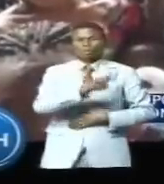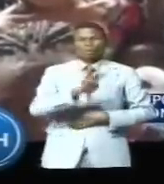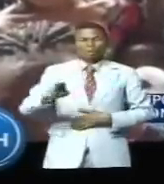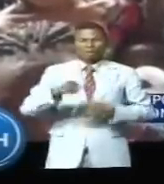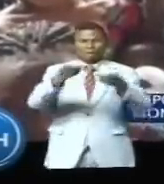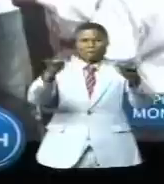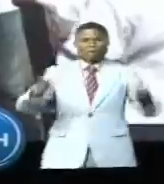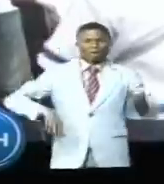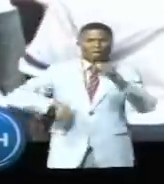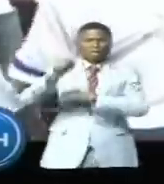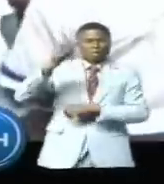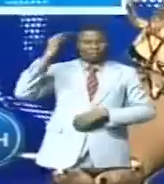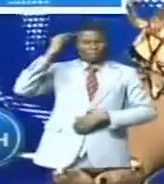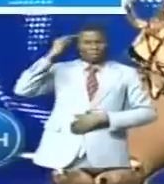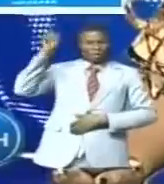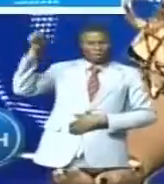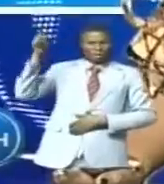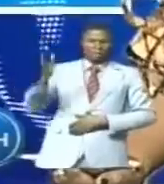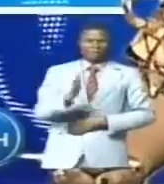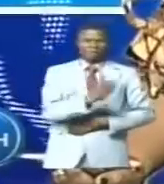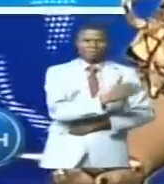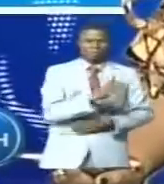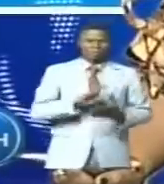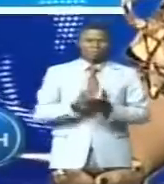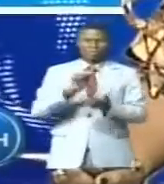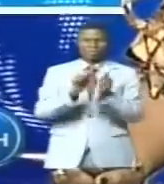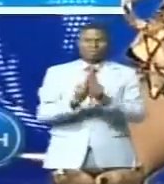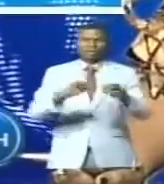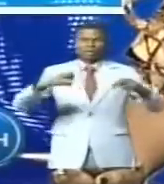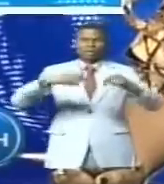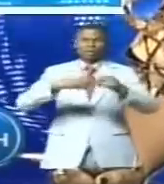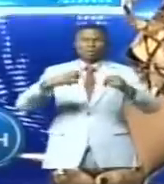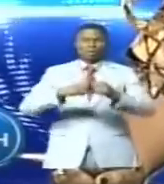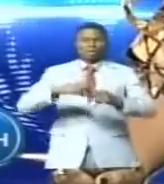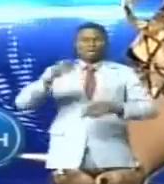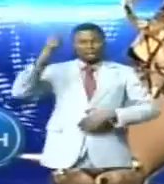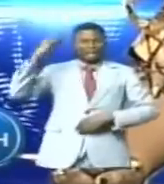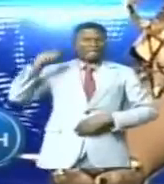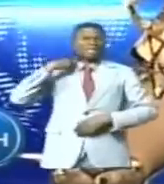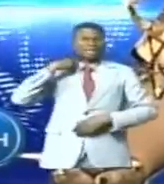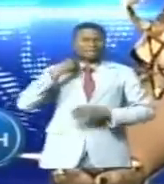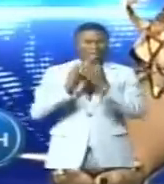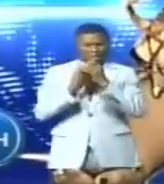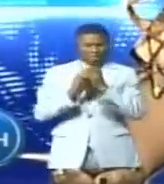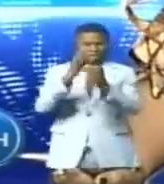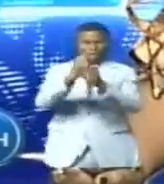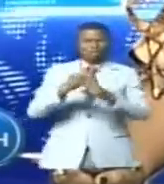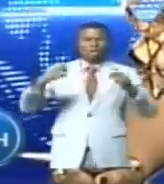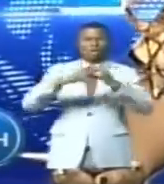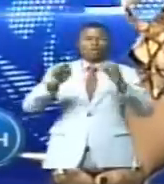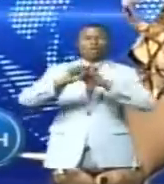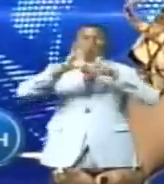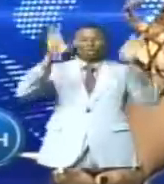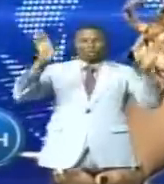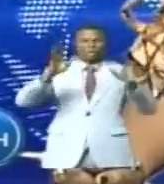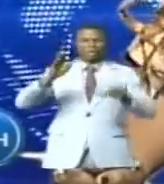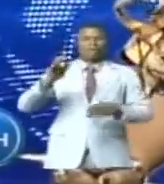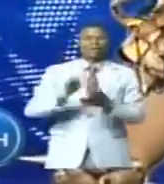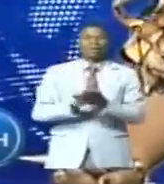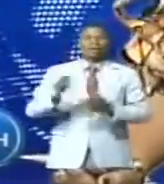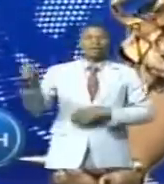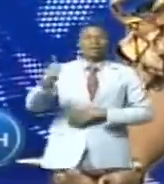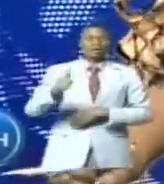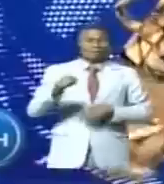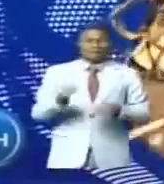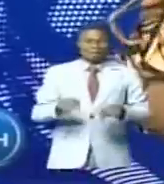stade municipal de Massina. Au secteur de l'énergie, Kwangu va connaître sa première électrification au 21e